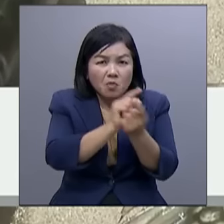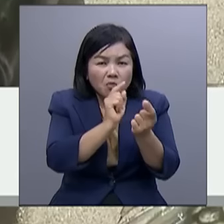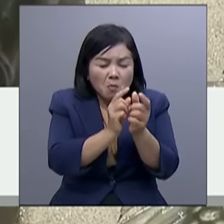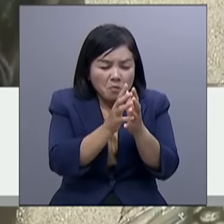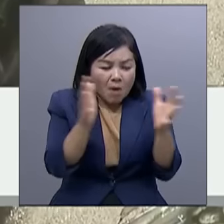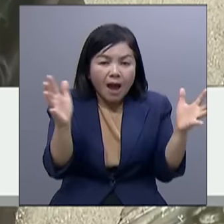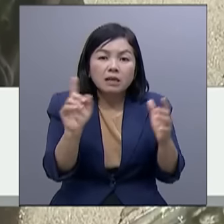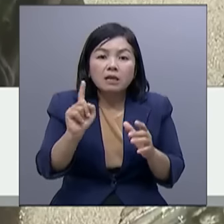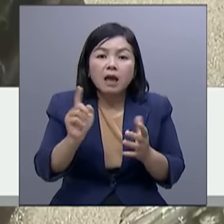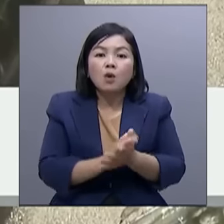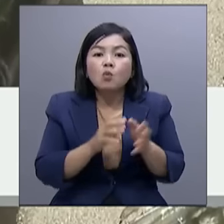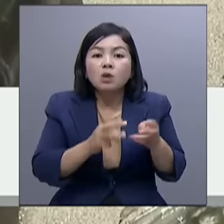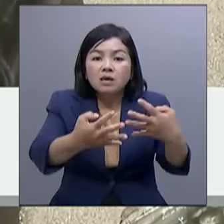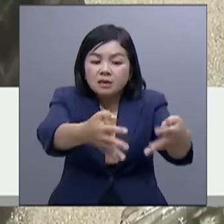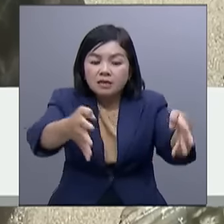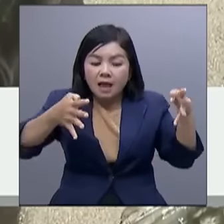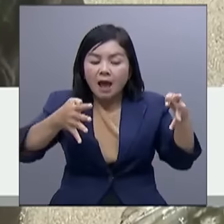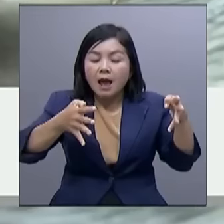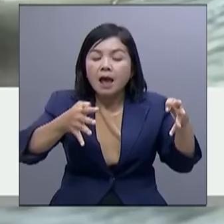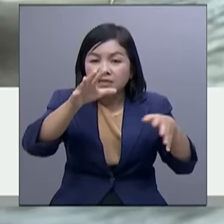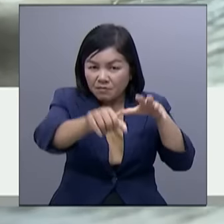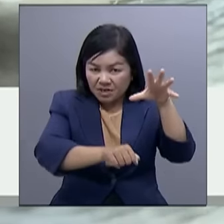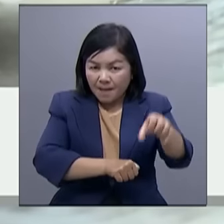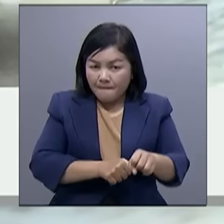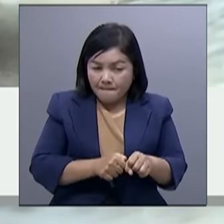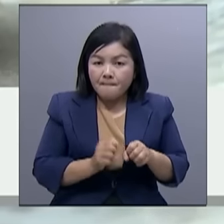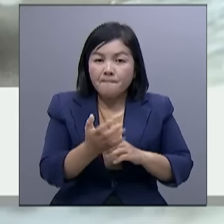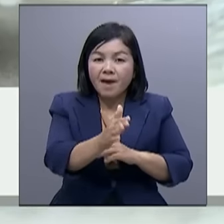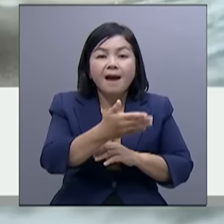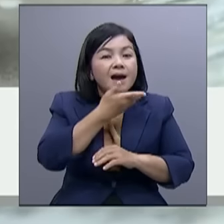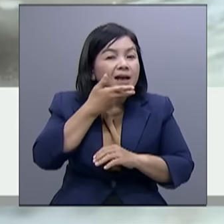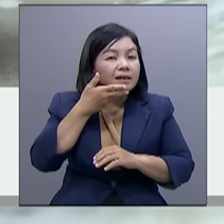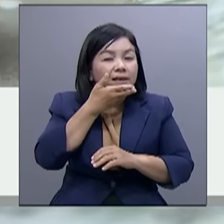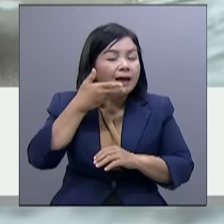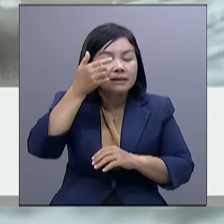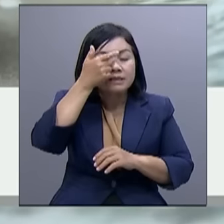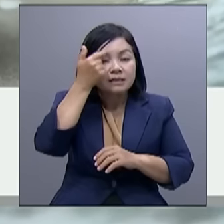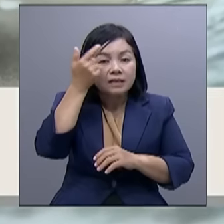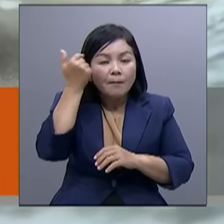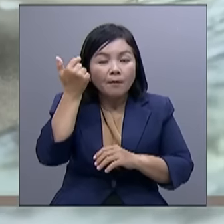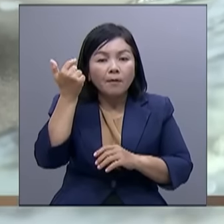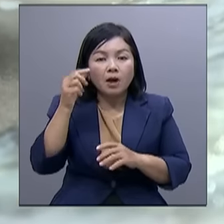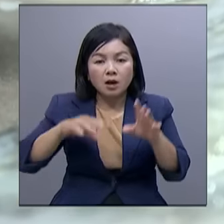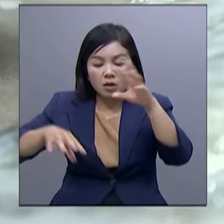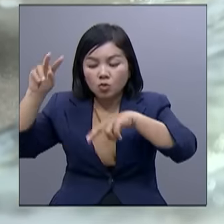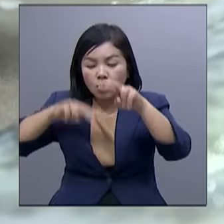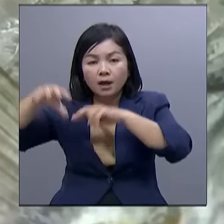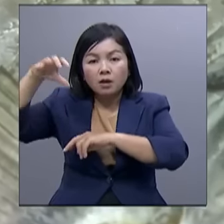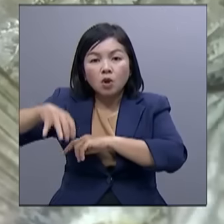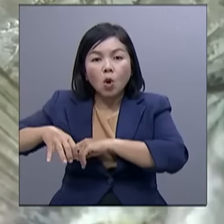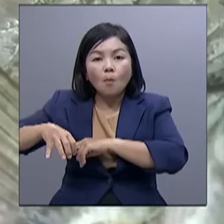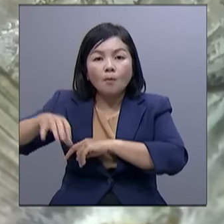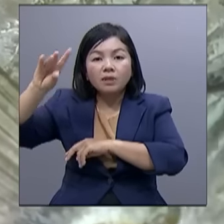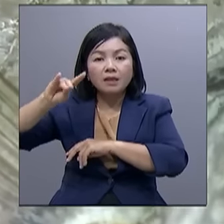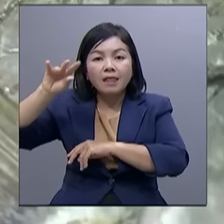ประมงนะครับใช้อวนรุนจับปลาหมอคางดำครับโดยนายพเดิมรอดอินนะครับประมงจังหวัดสมุทรสาครได้มีการเปรียบเทียบนะครับป